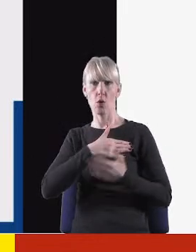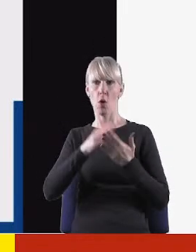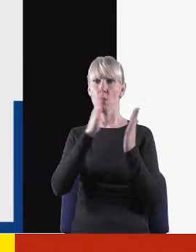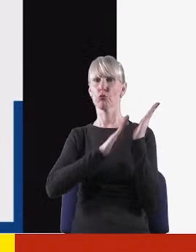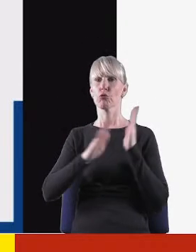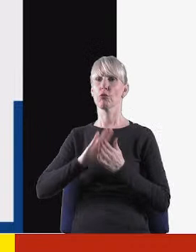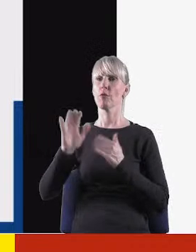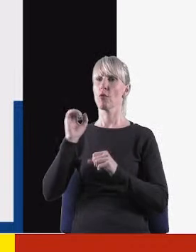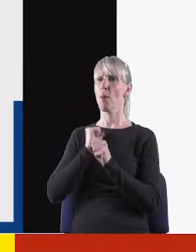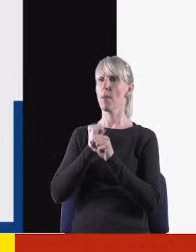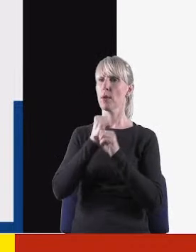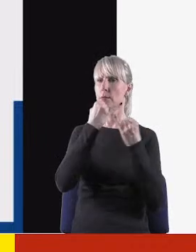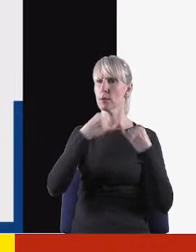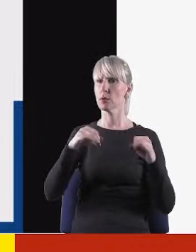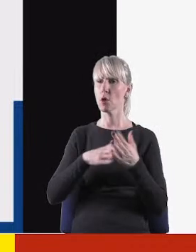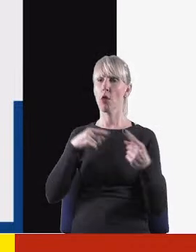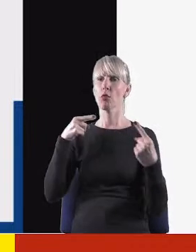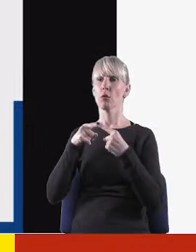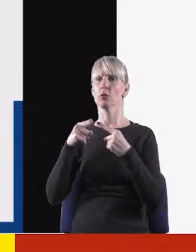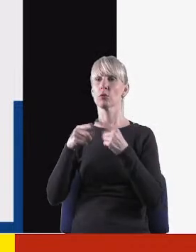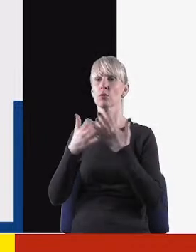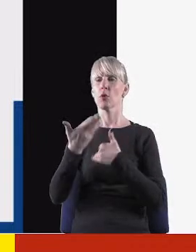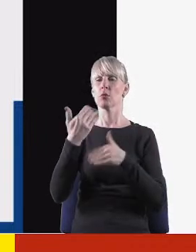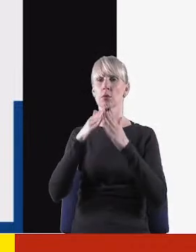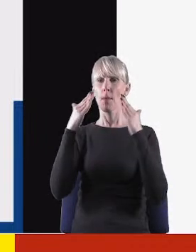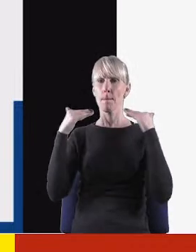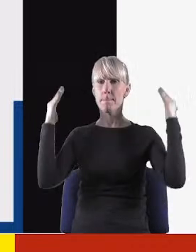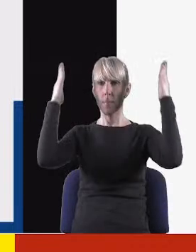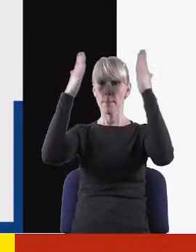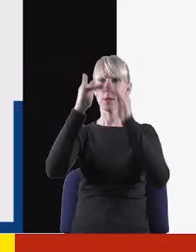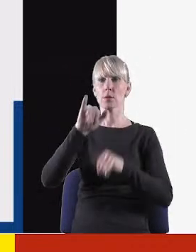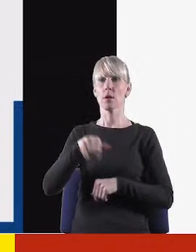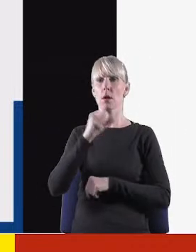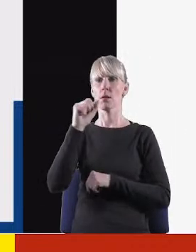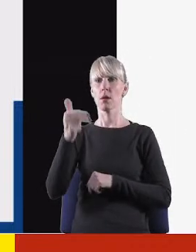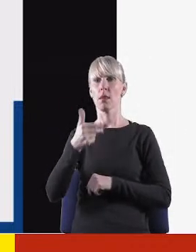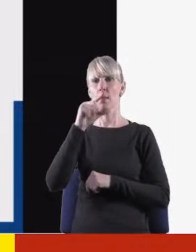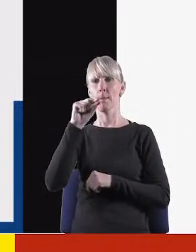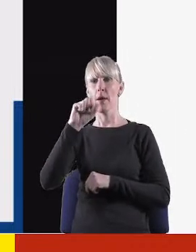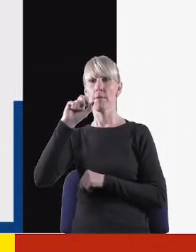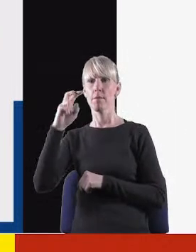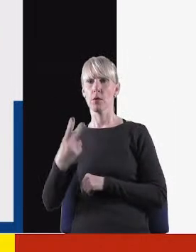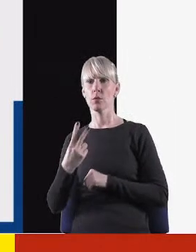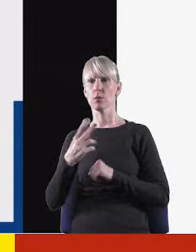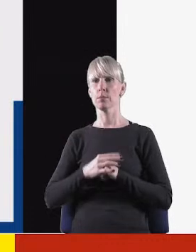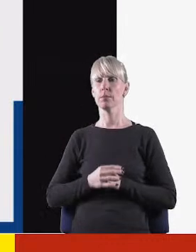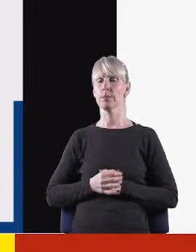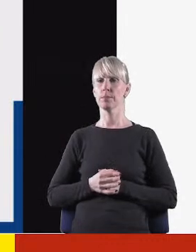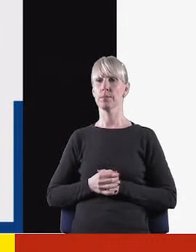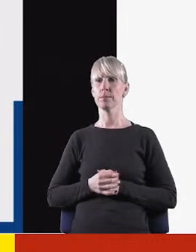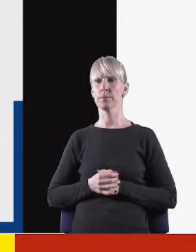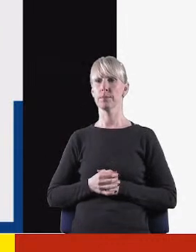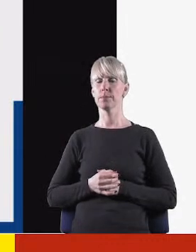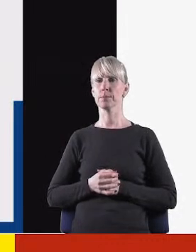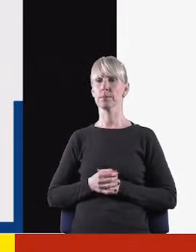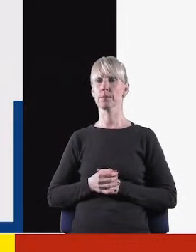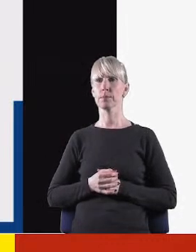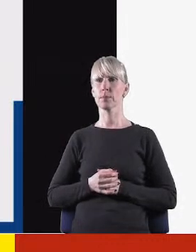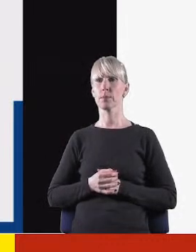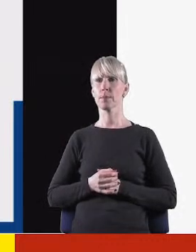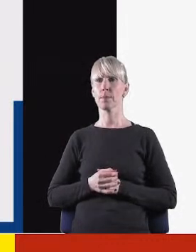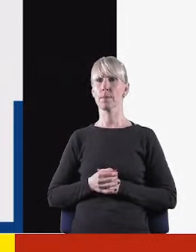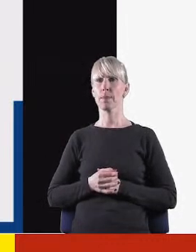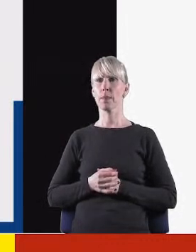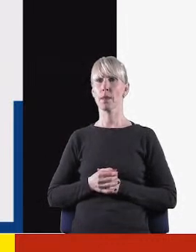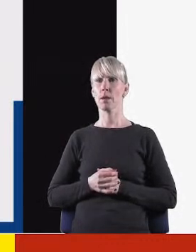dotyczące Jana Pawła II, bo przypomnę, ubiegły rok był właśnie Ojcu Świętemu poświęcony.